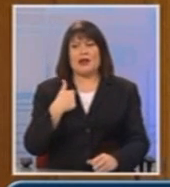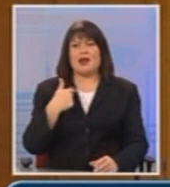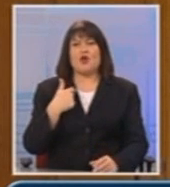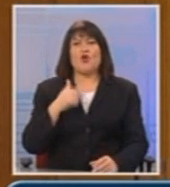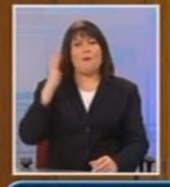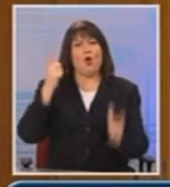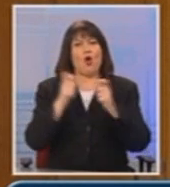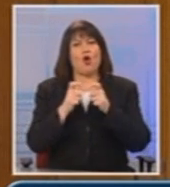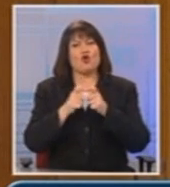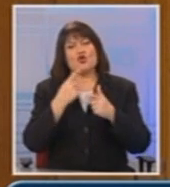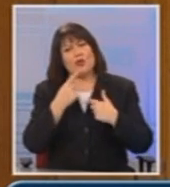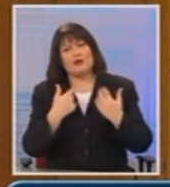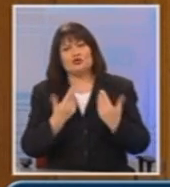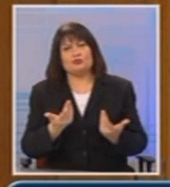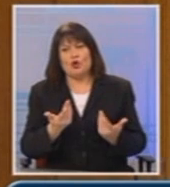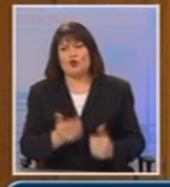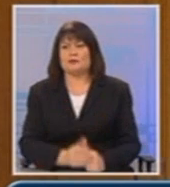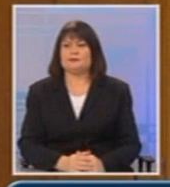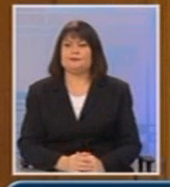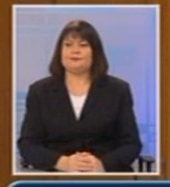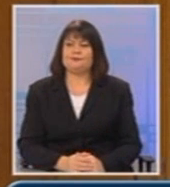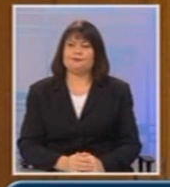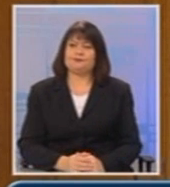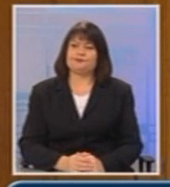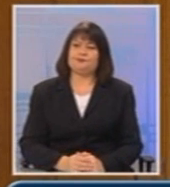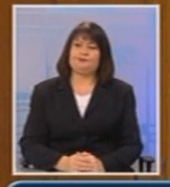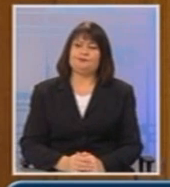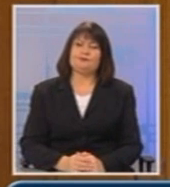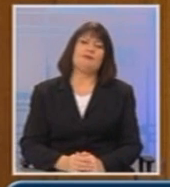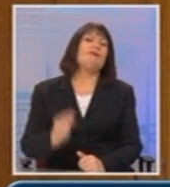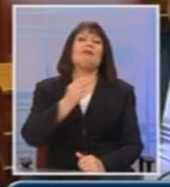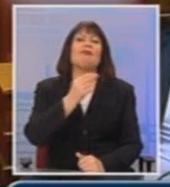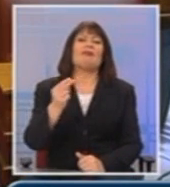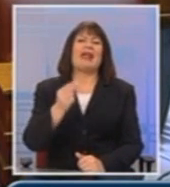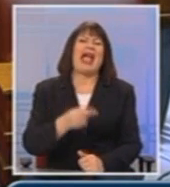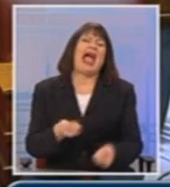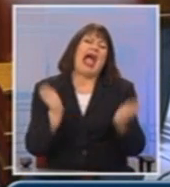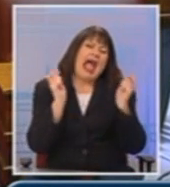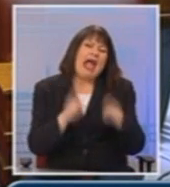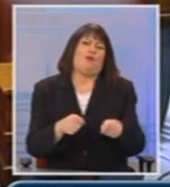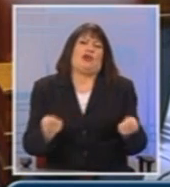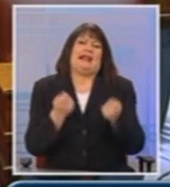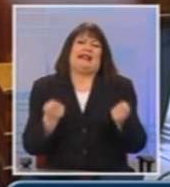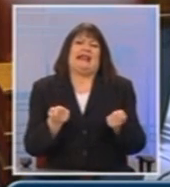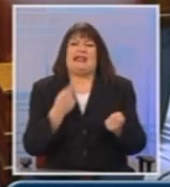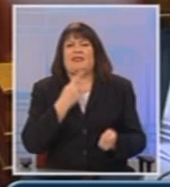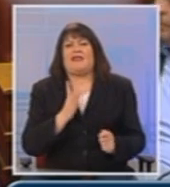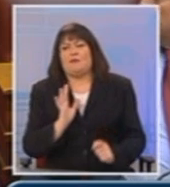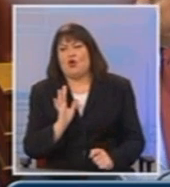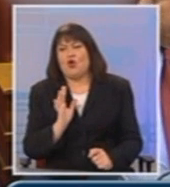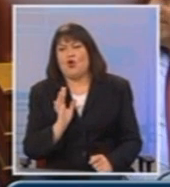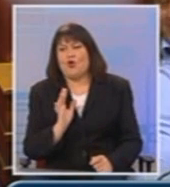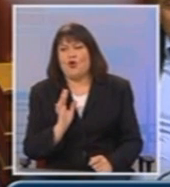χωρικός, δεν θα σας πω για το impossibility theorem, το θεώρημα της απιθανότητας, το τρίλημα Πού είναι ο Τσακαλώτος, εδώ είναι ή